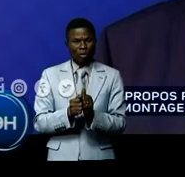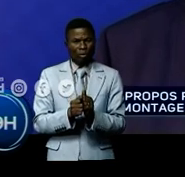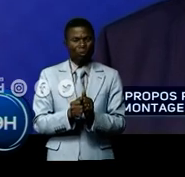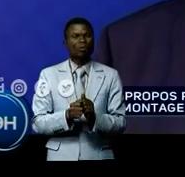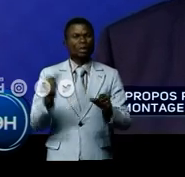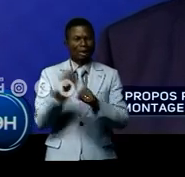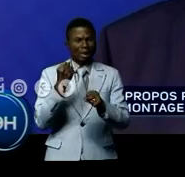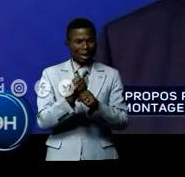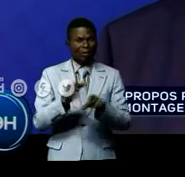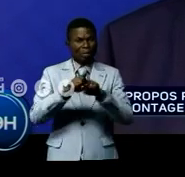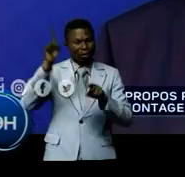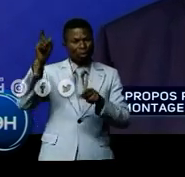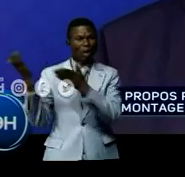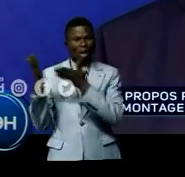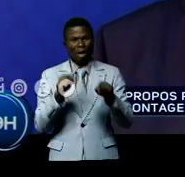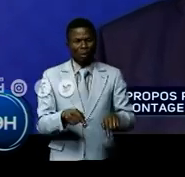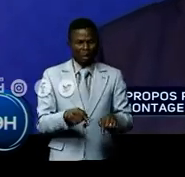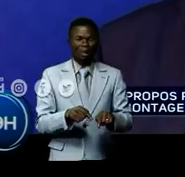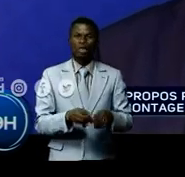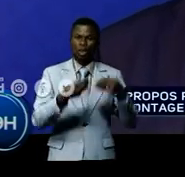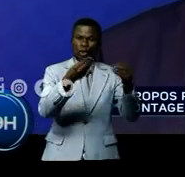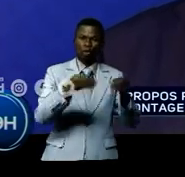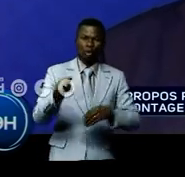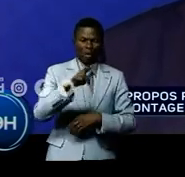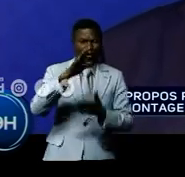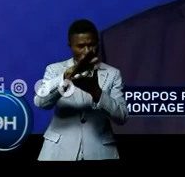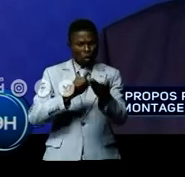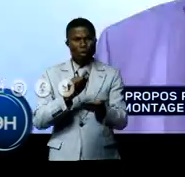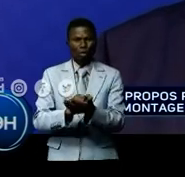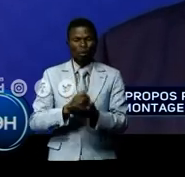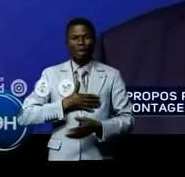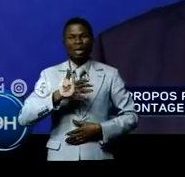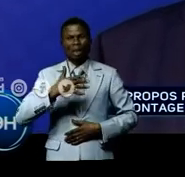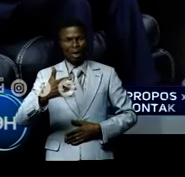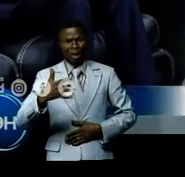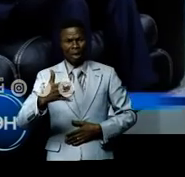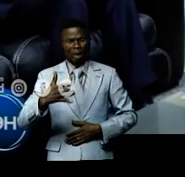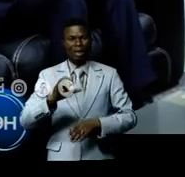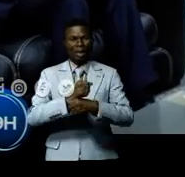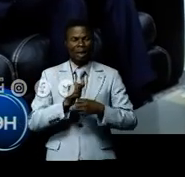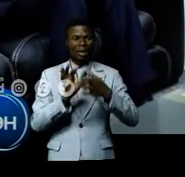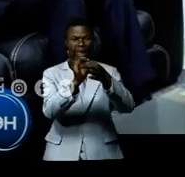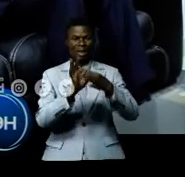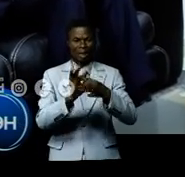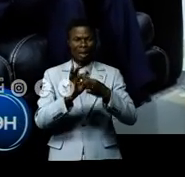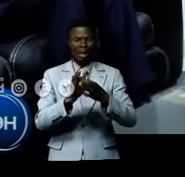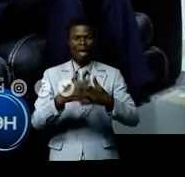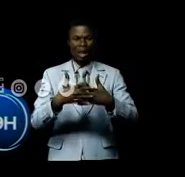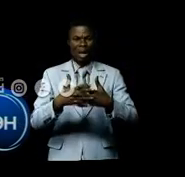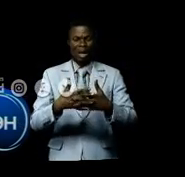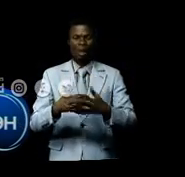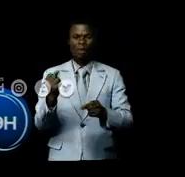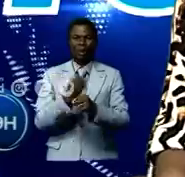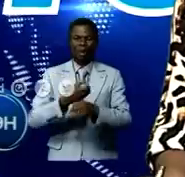en République démocratique du Congo, et de tenter aussi d'établir des liens de partenariat et de coopération.